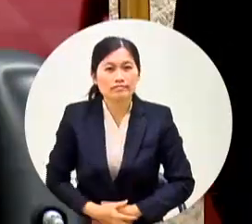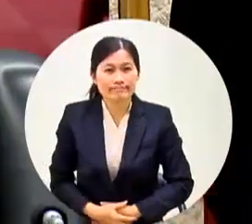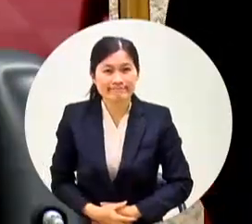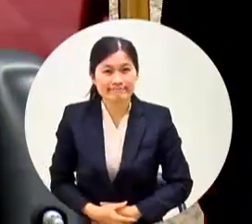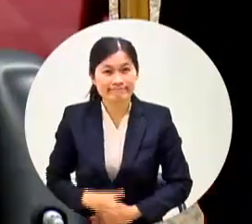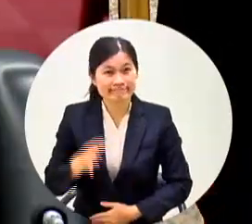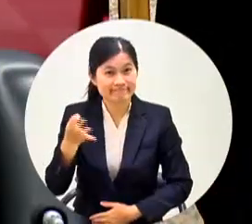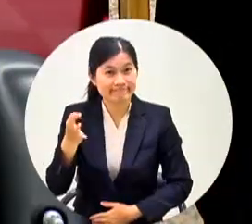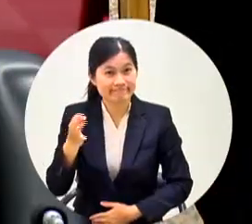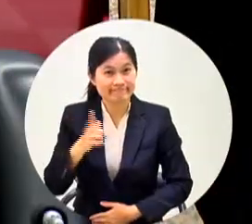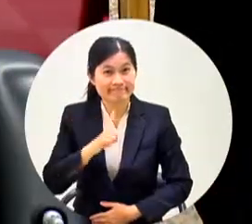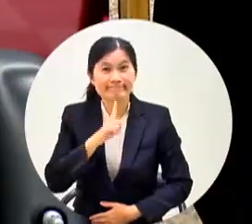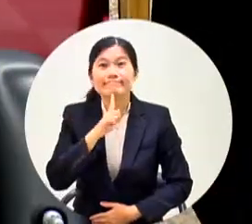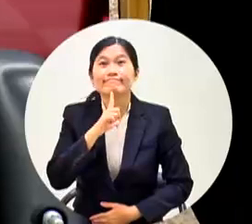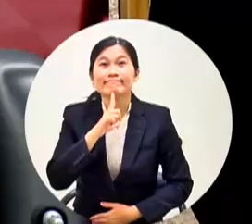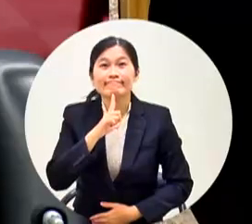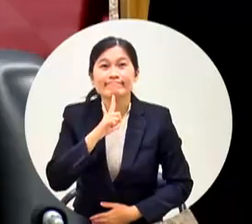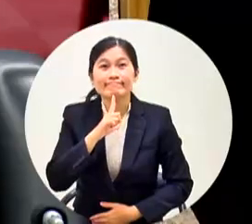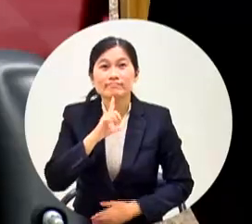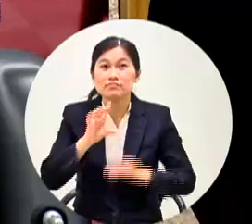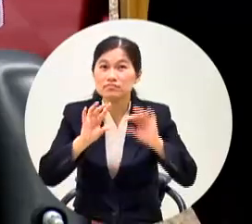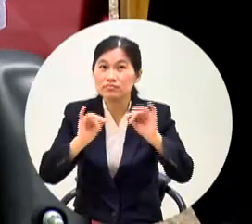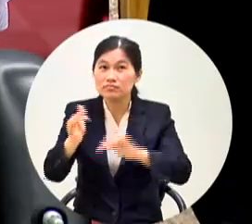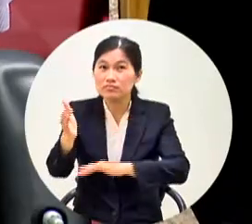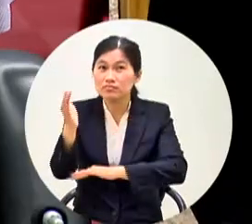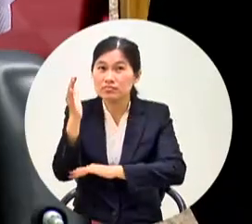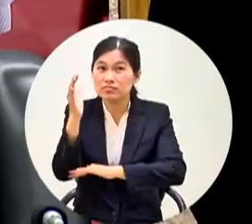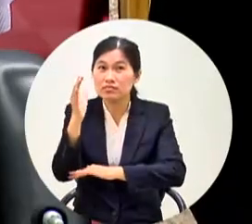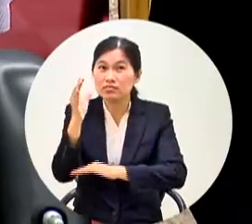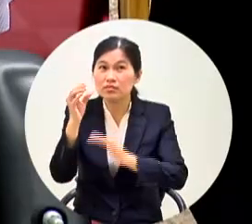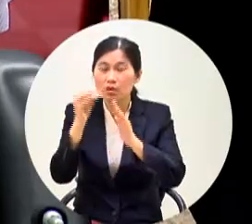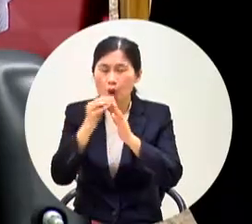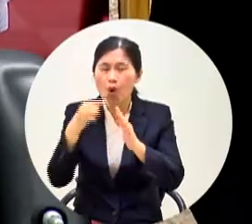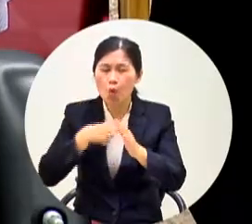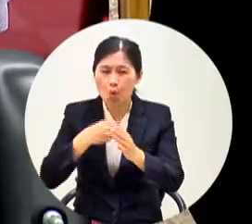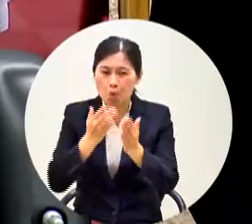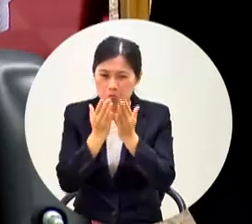地政局，这个我有做功课，